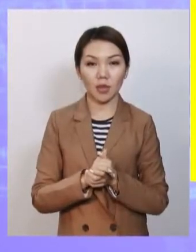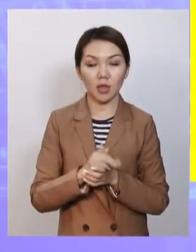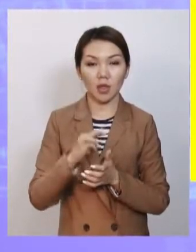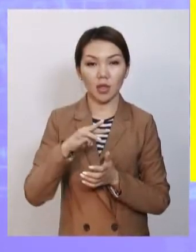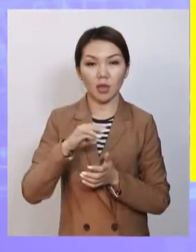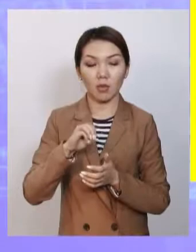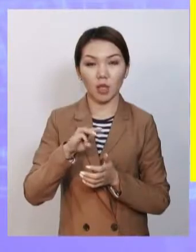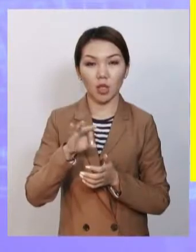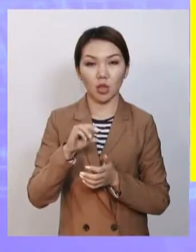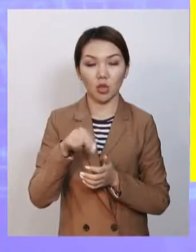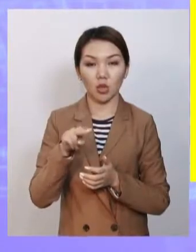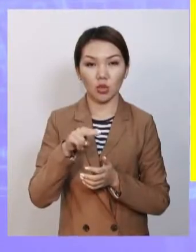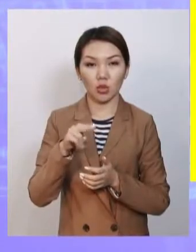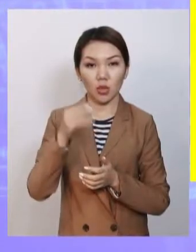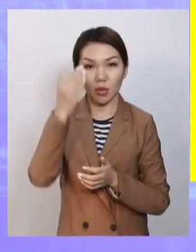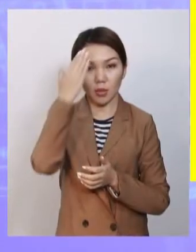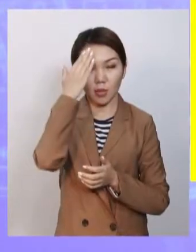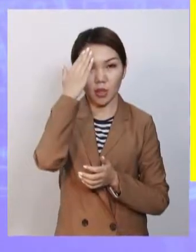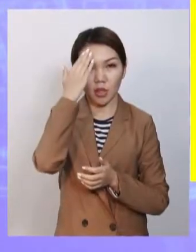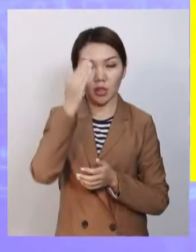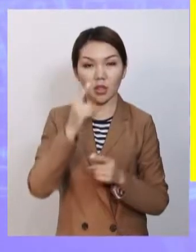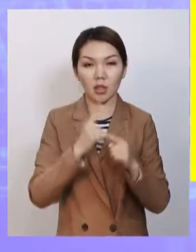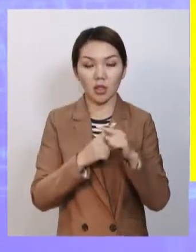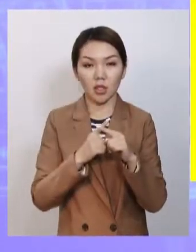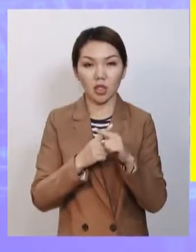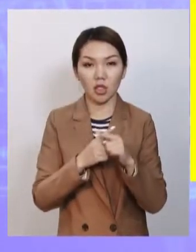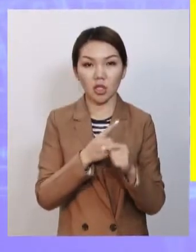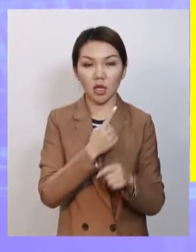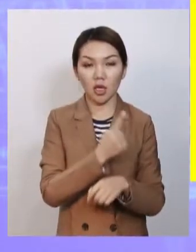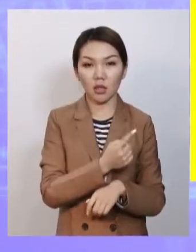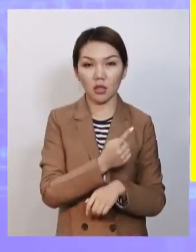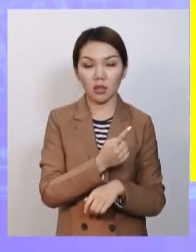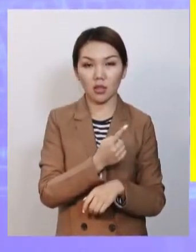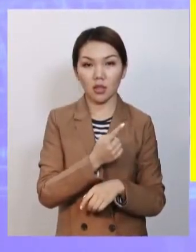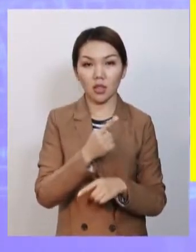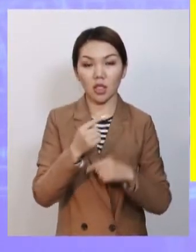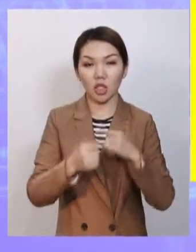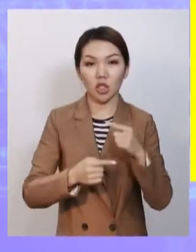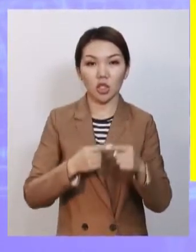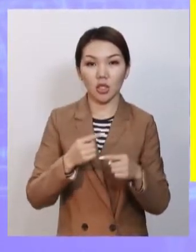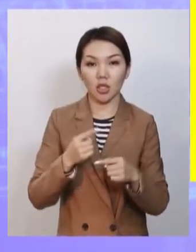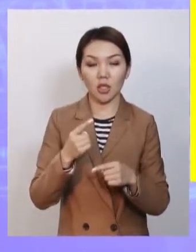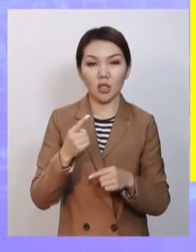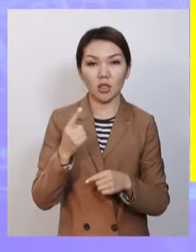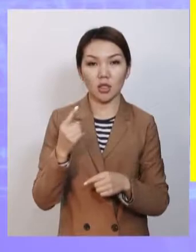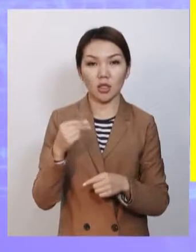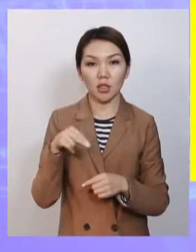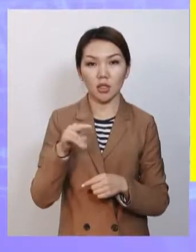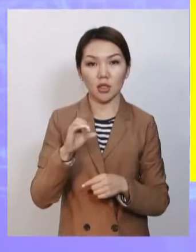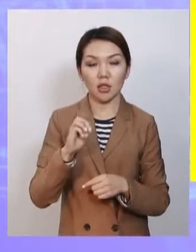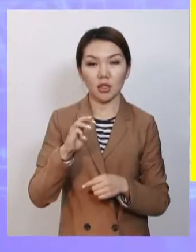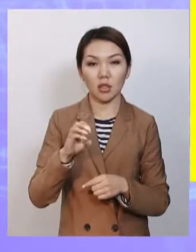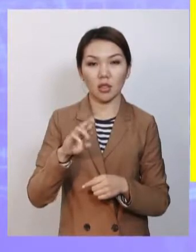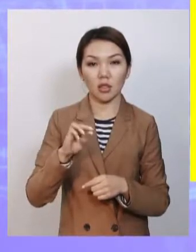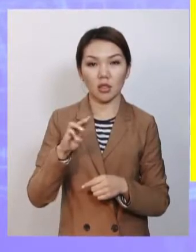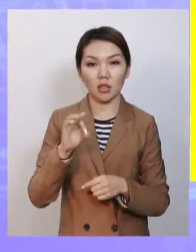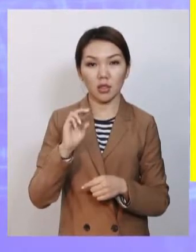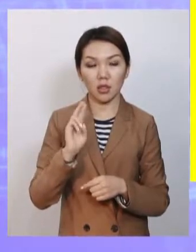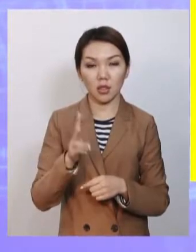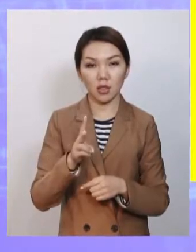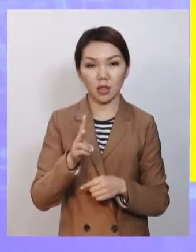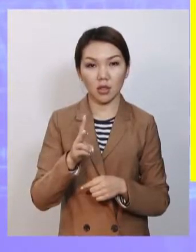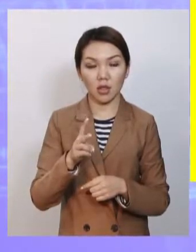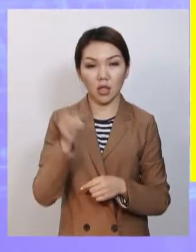однозначных чисел с переходом через десяток научимся решать примеры